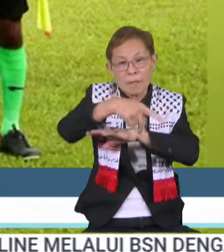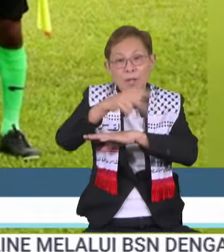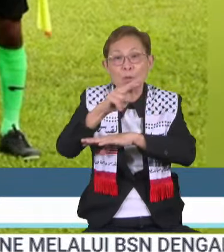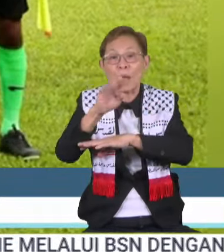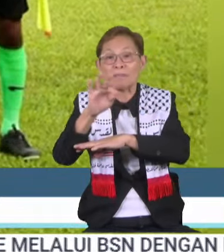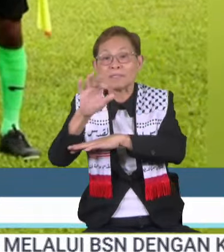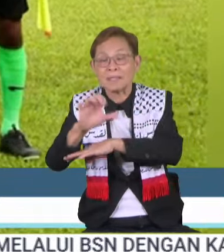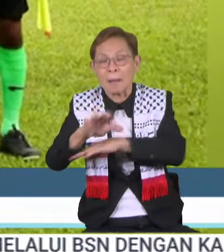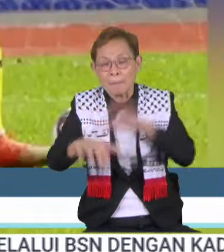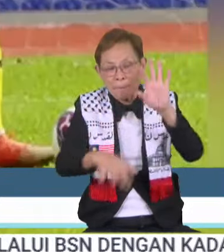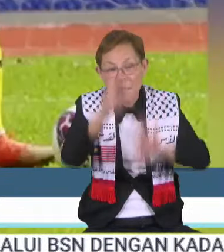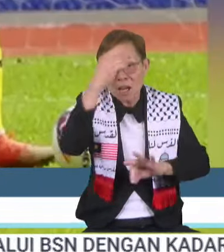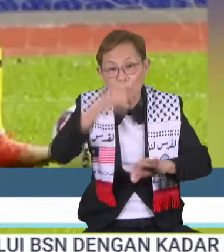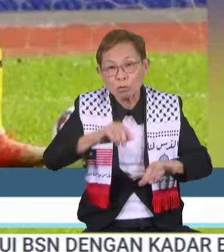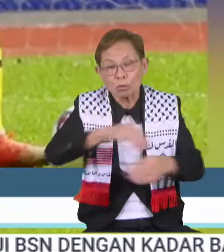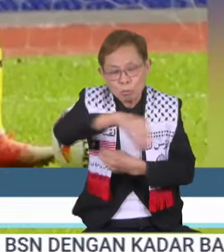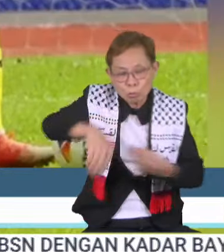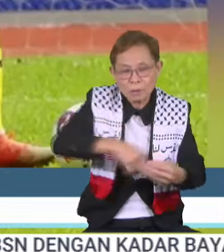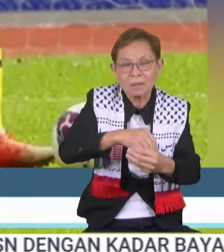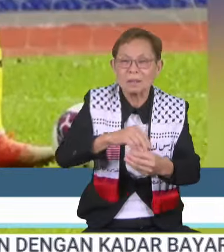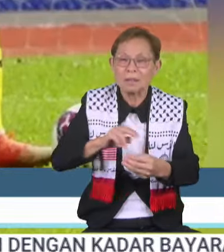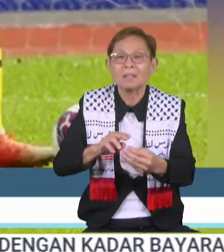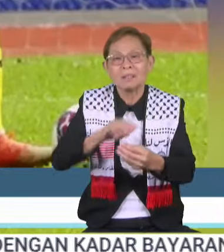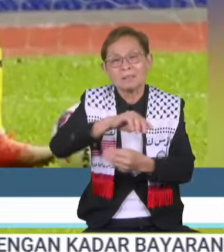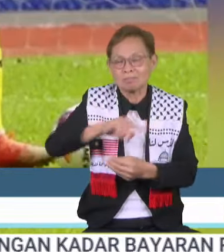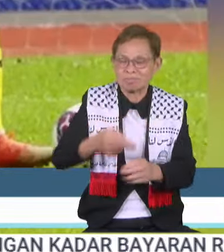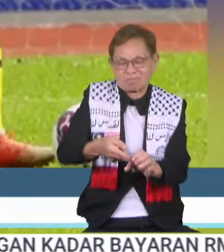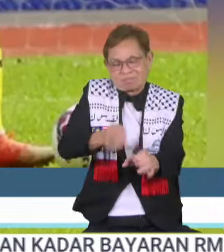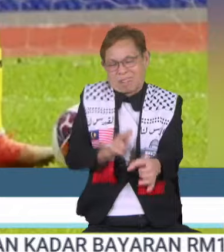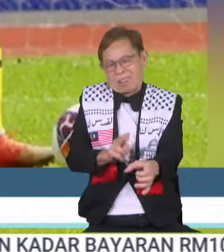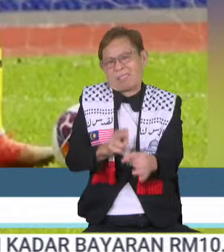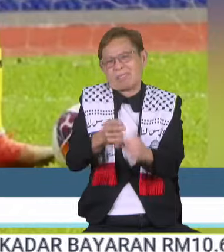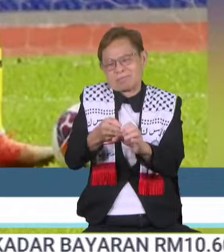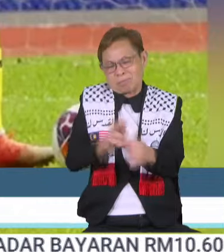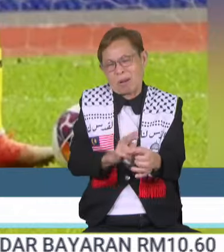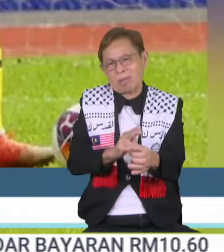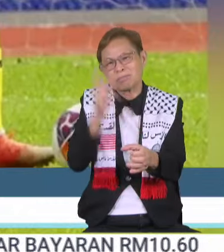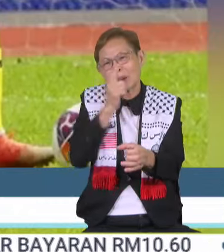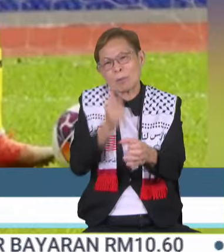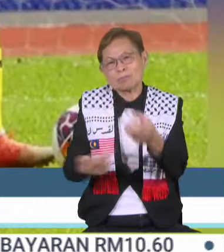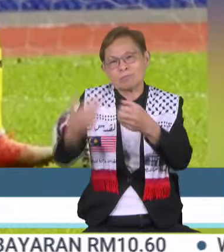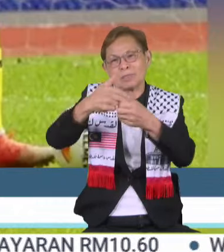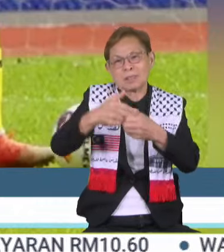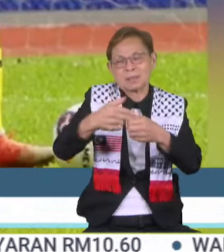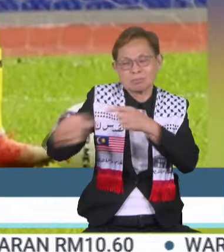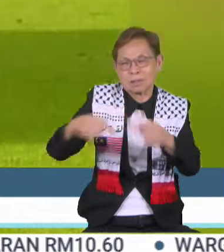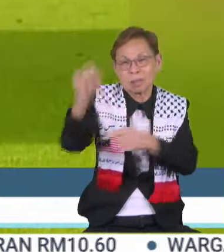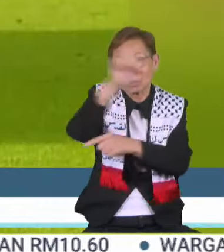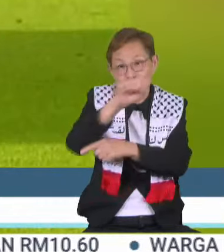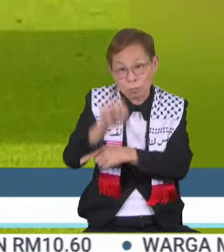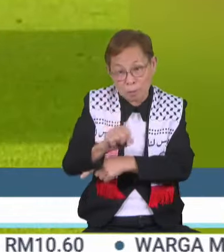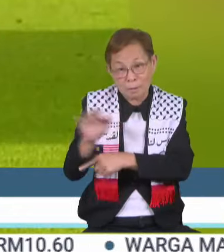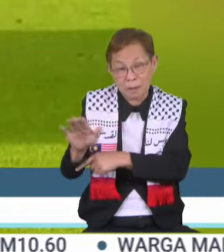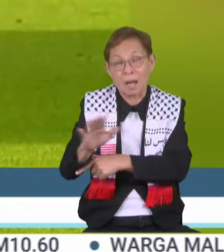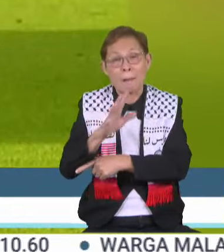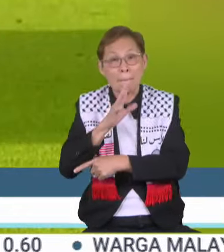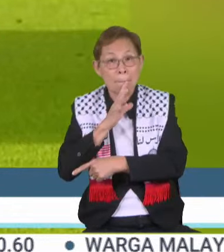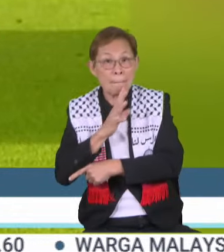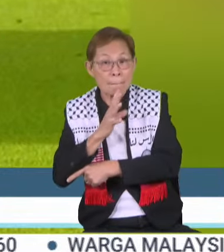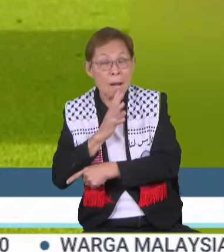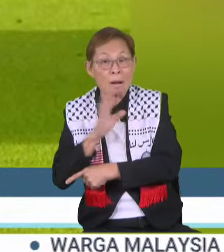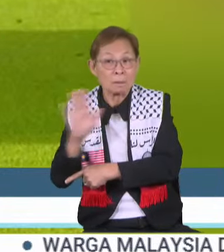PUFC memilih untuk melakukan pusingan U dan menarik diri daripada menyertai Liga Super. Sementara itu, beliau turut